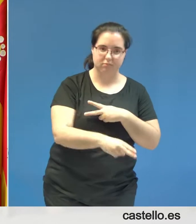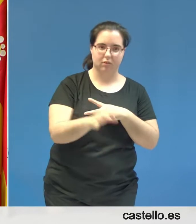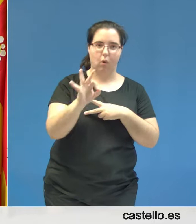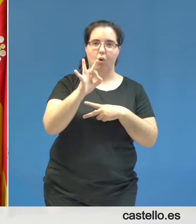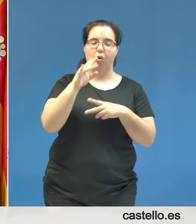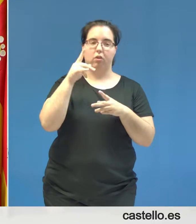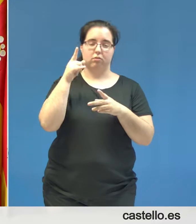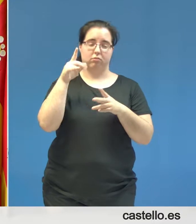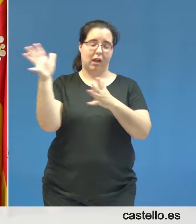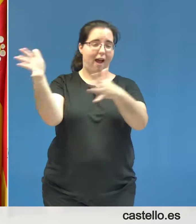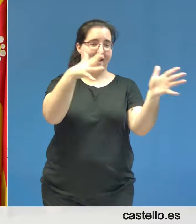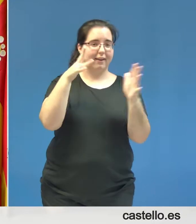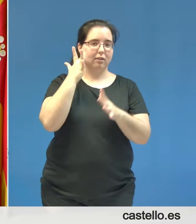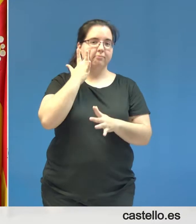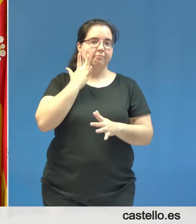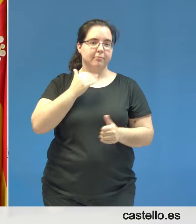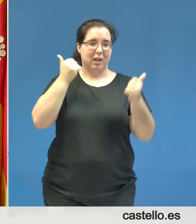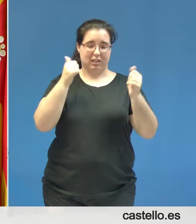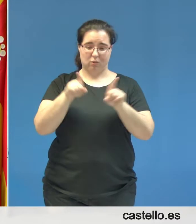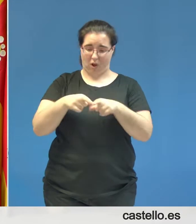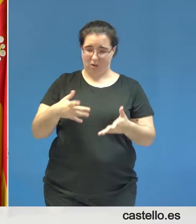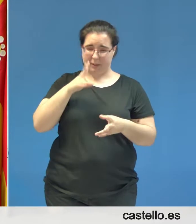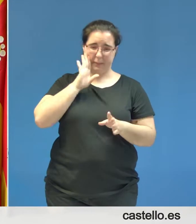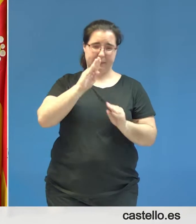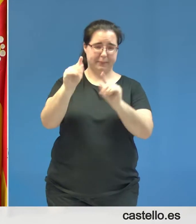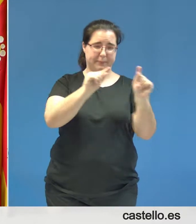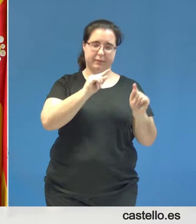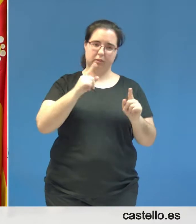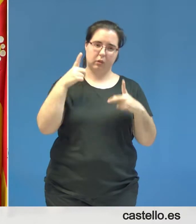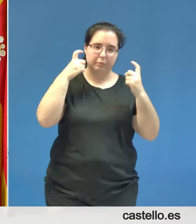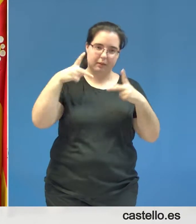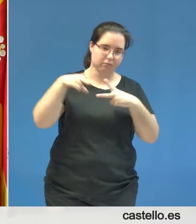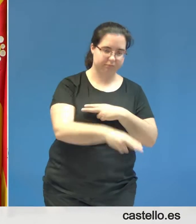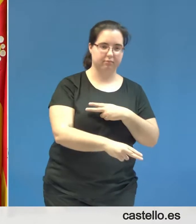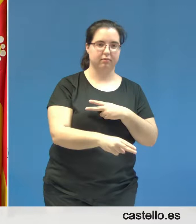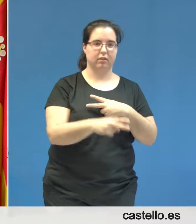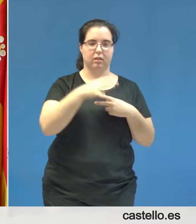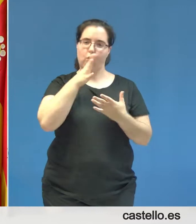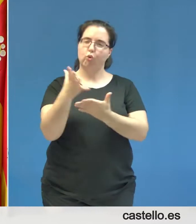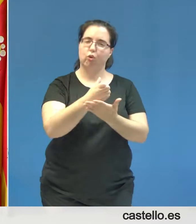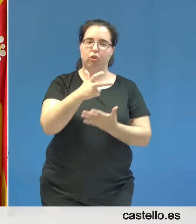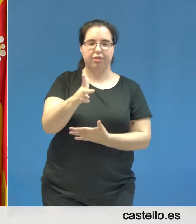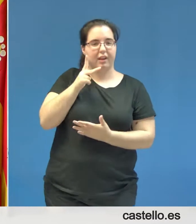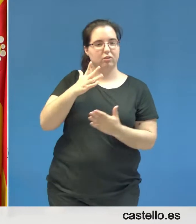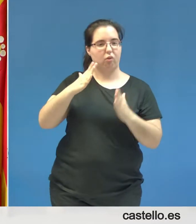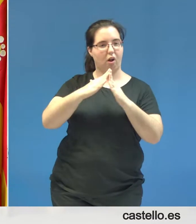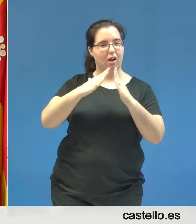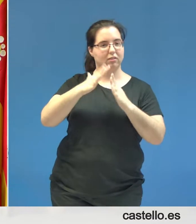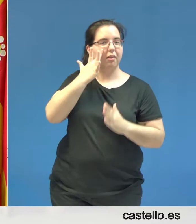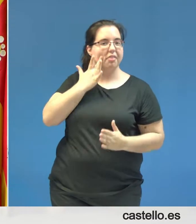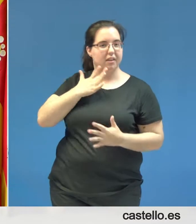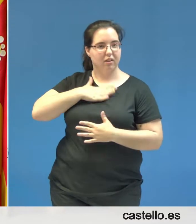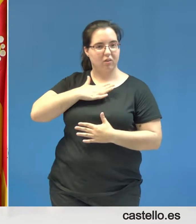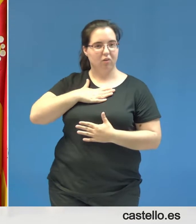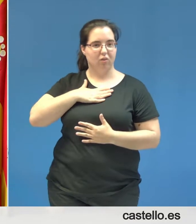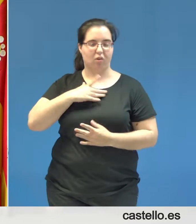estos dies estem avui mateix respirant a la ciutat de Castelló, on tots tinguem dret a viure dignament, on ningú se senta